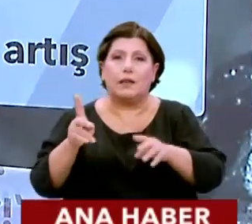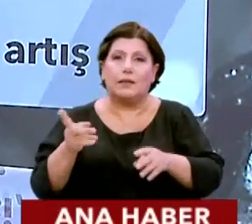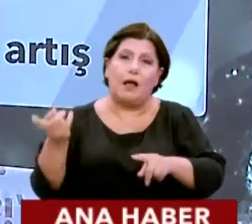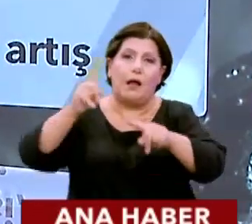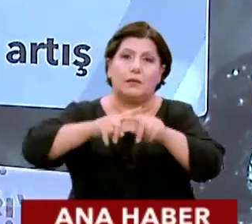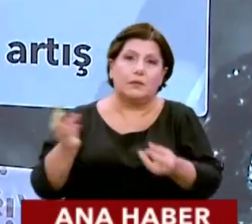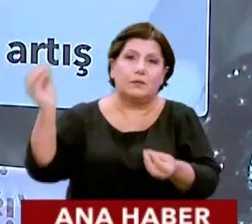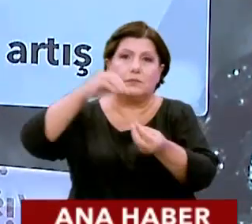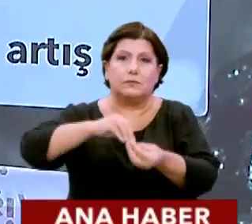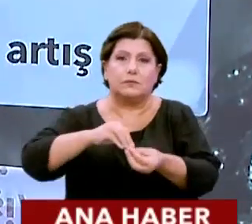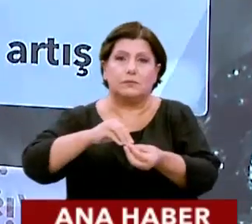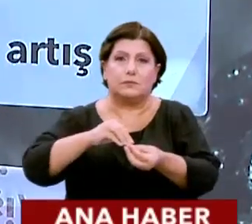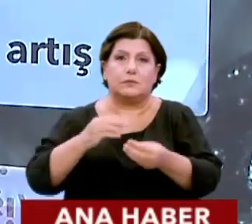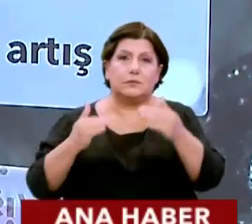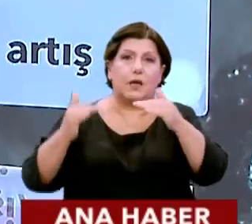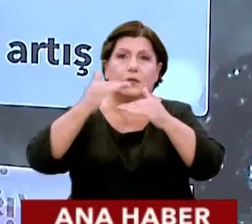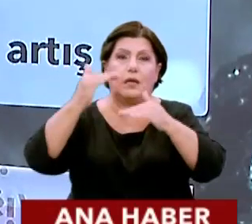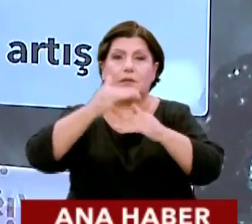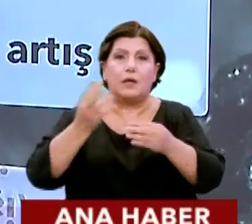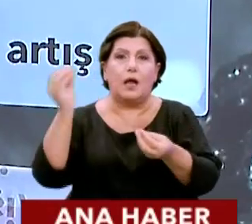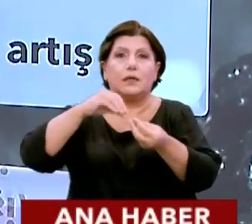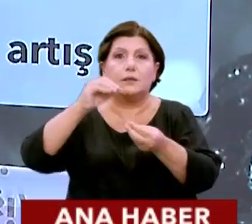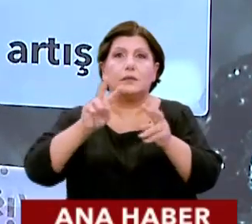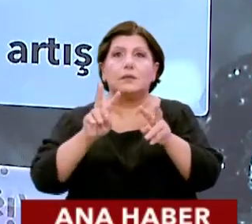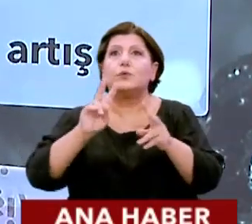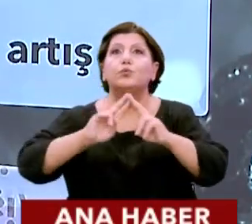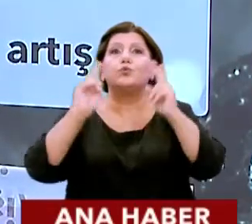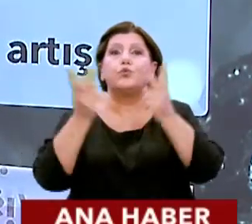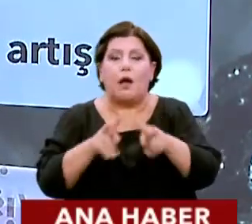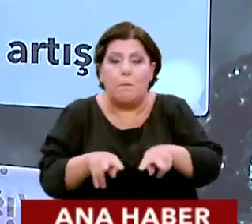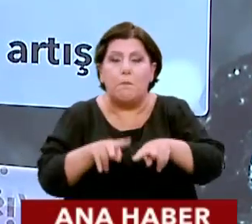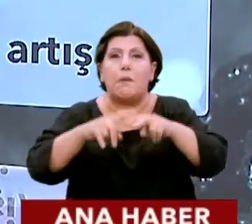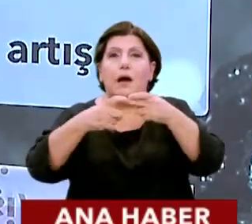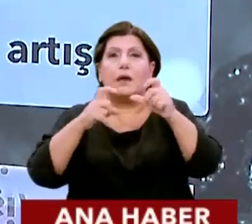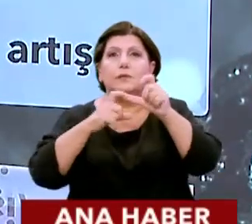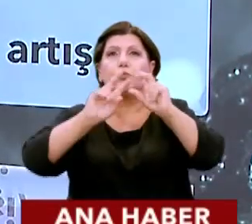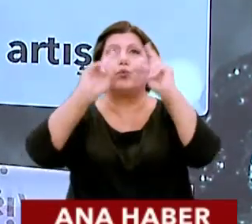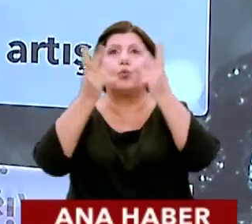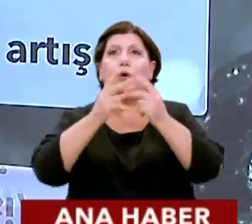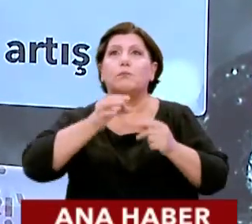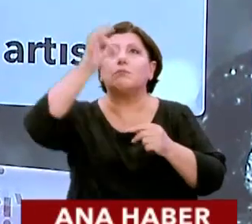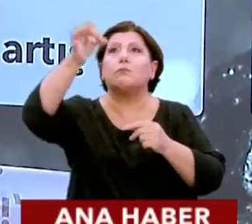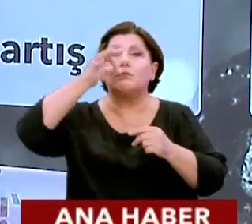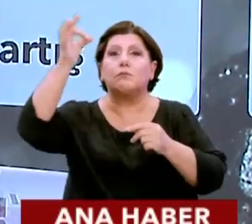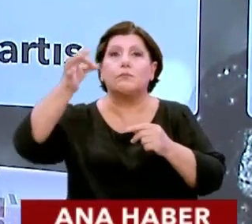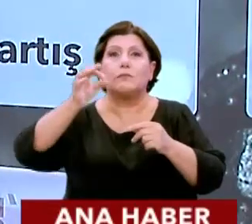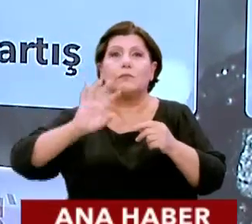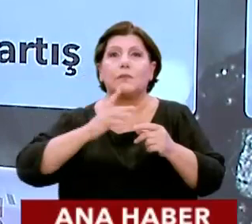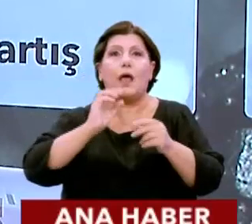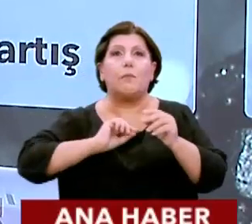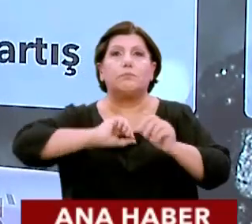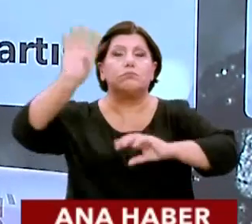artış de yahu dünya Mars'ta koloni kurmaya gidiyor herkes patır patır uydu atıyor